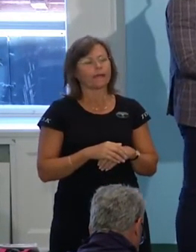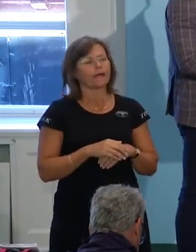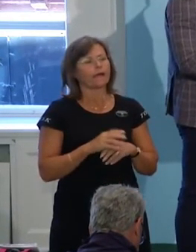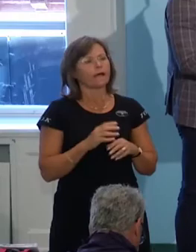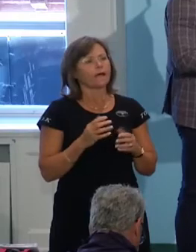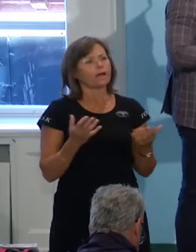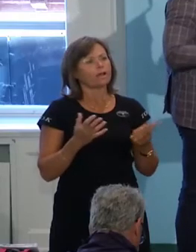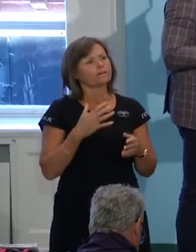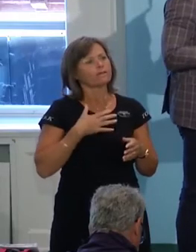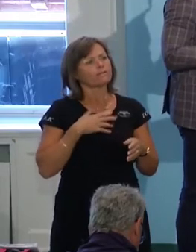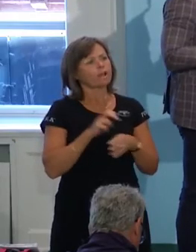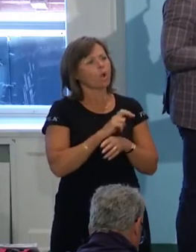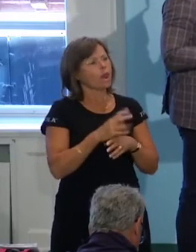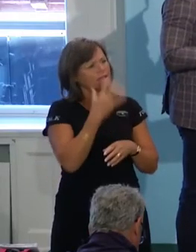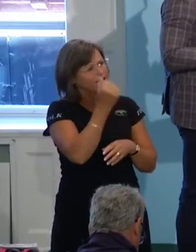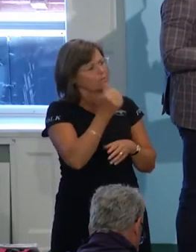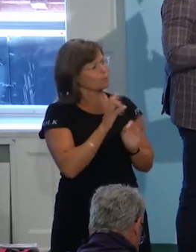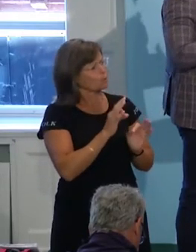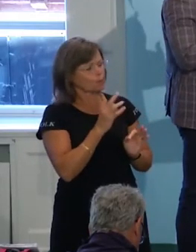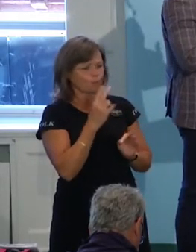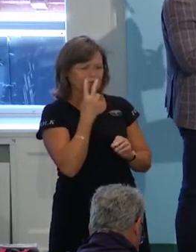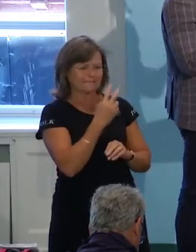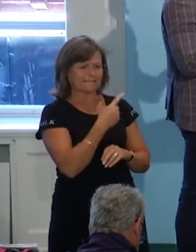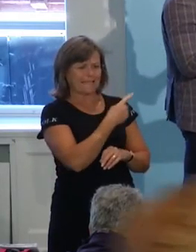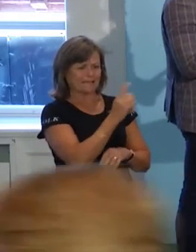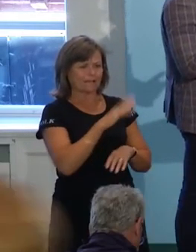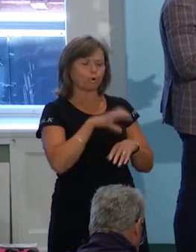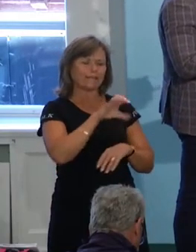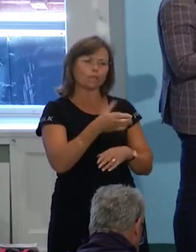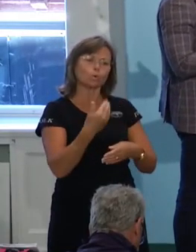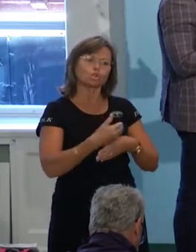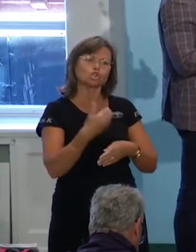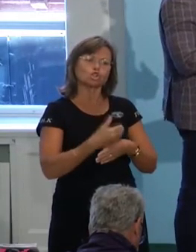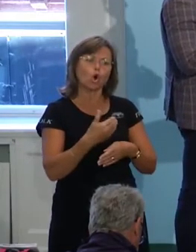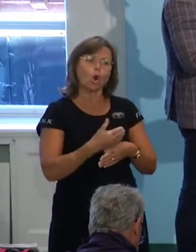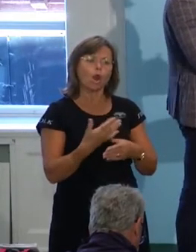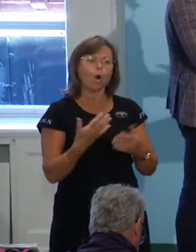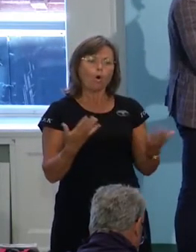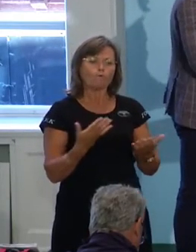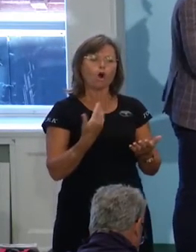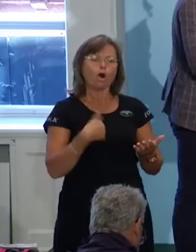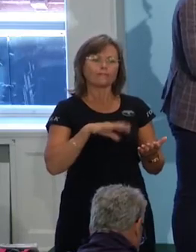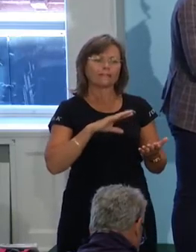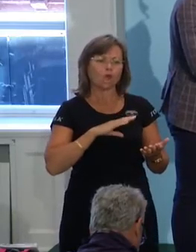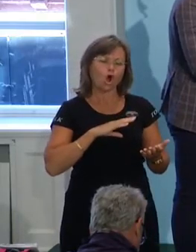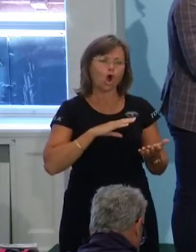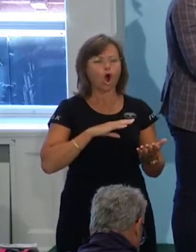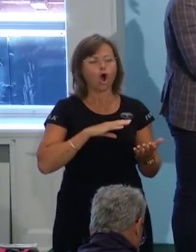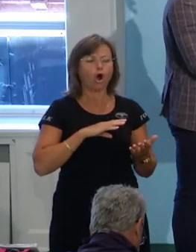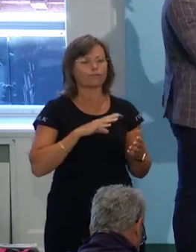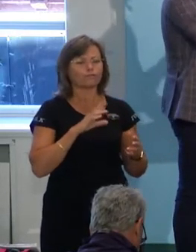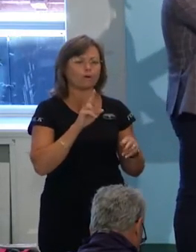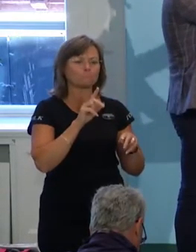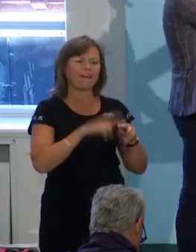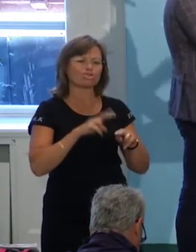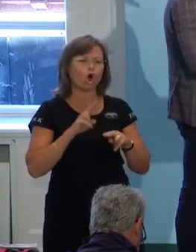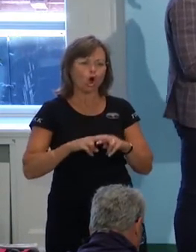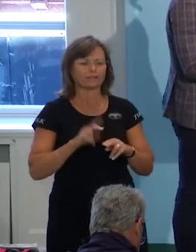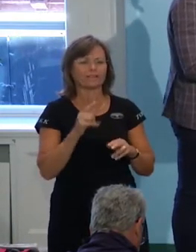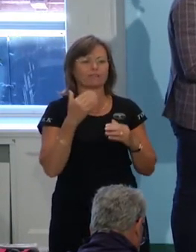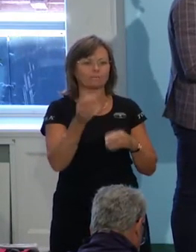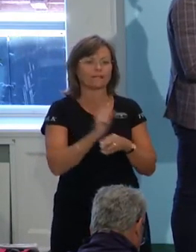tänkte bara kolla först snabbt med hur ser ni på regionens roll i det här och vad skulle ni vilja att regionen skulle ha för mandat i framtiden? Kanske kan börja